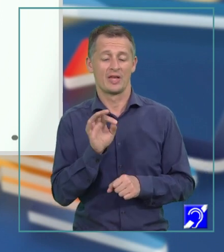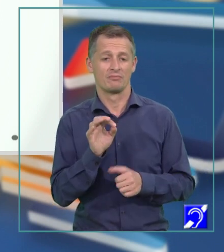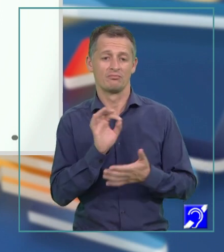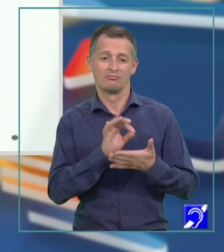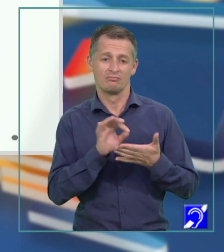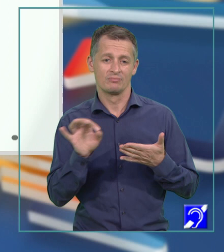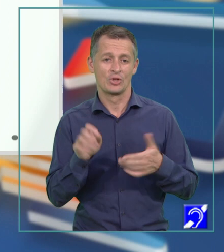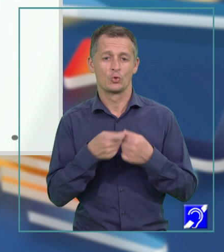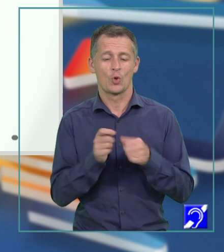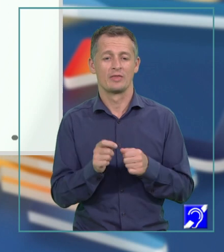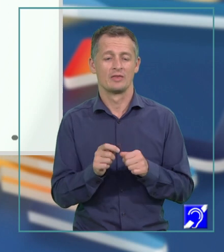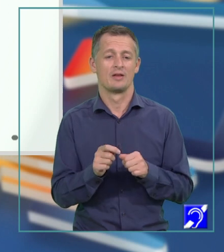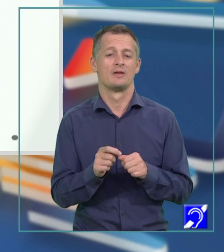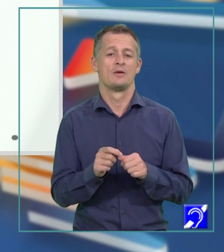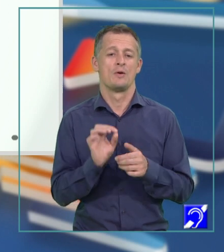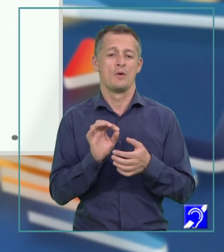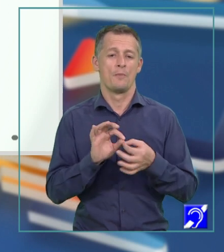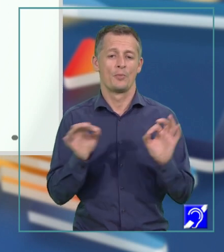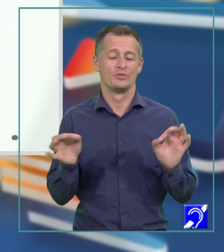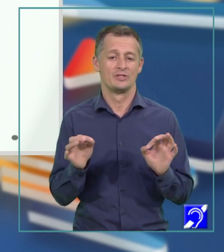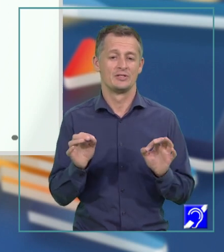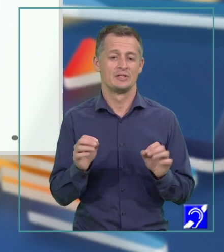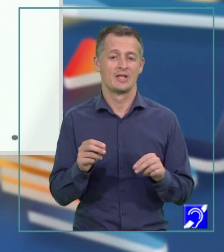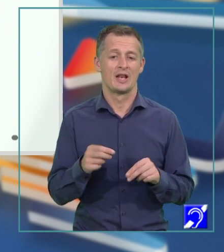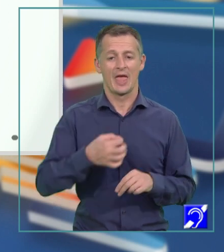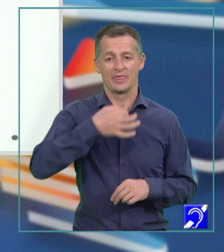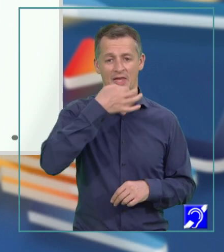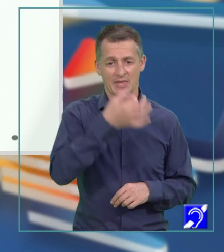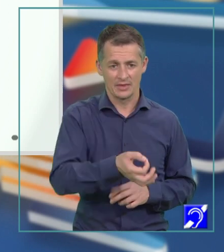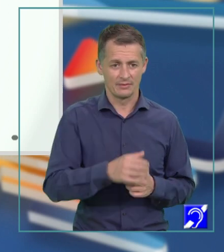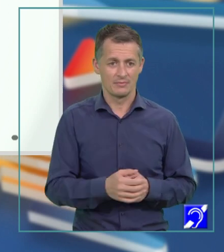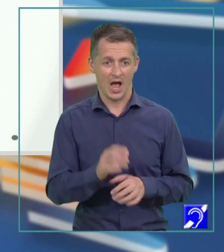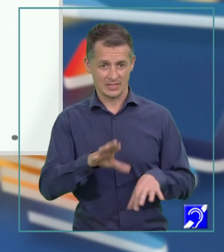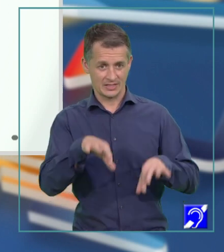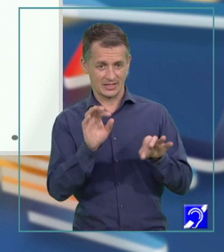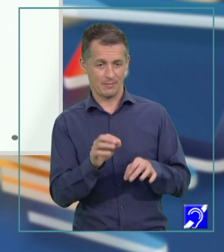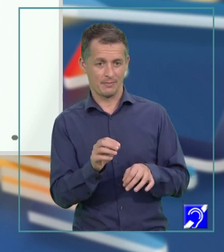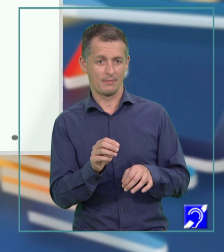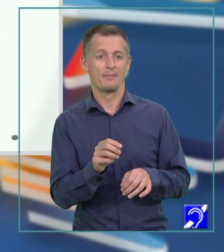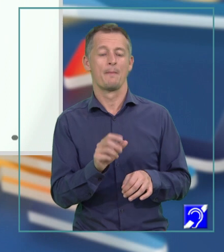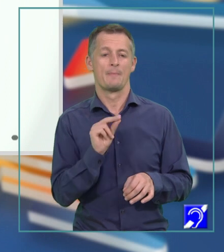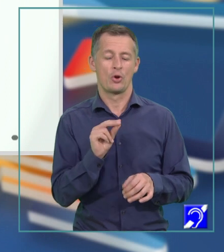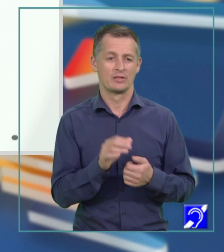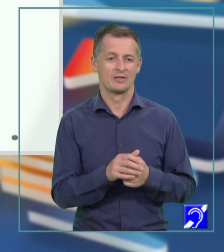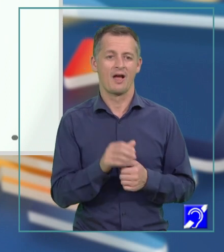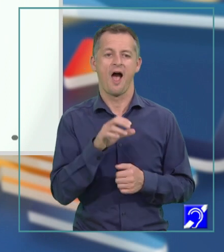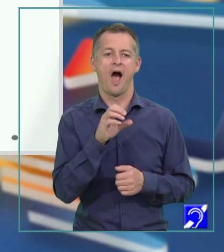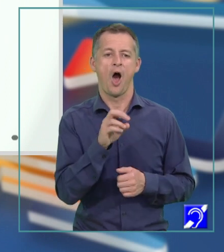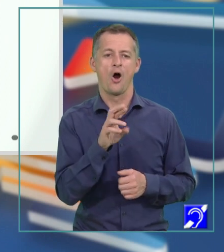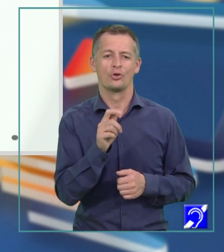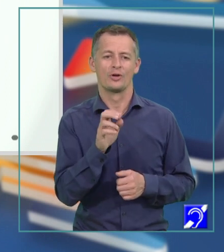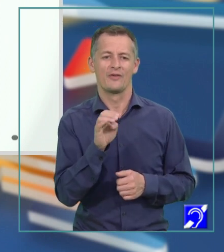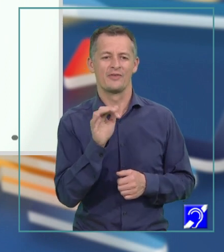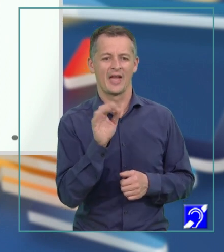toate propozițiile dictate. Ați identificat pleonasmul? Ei bine, el este a ortografiat